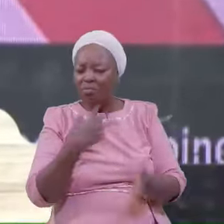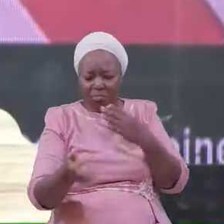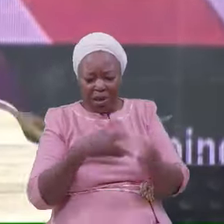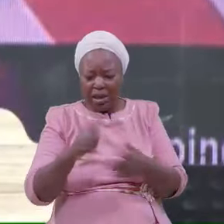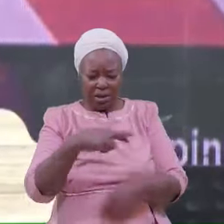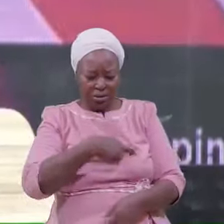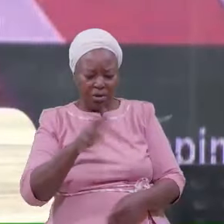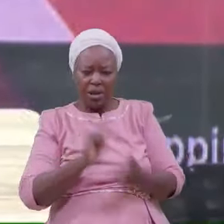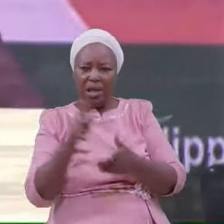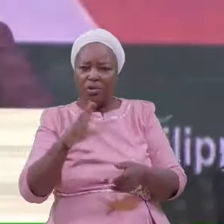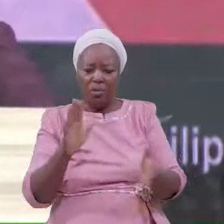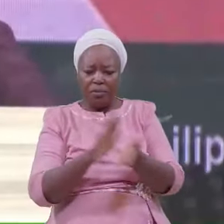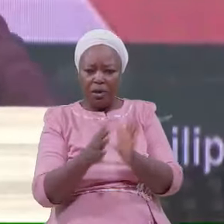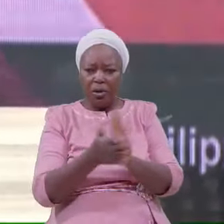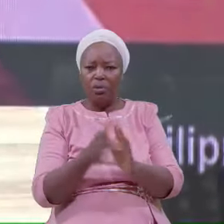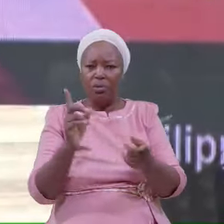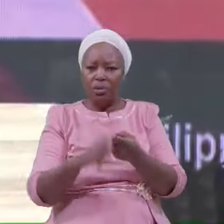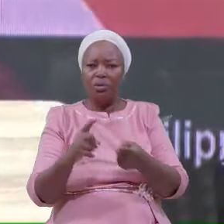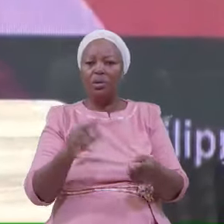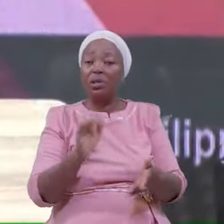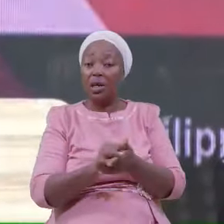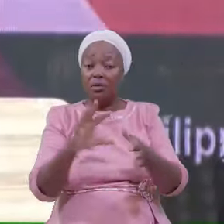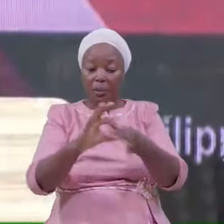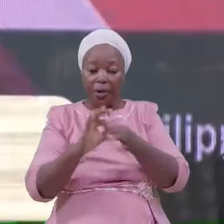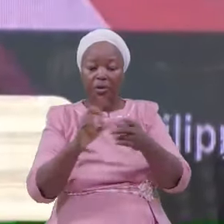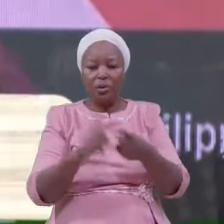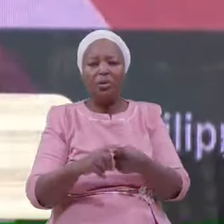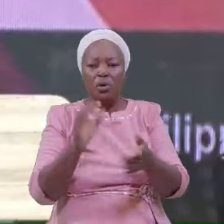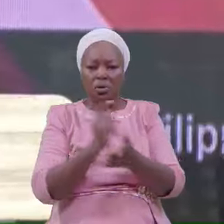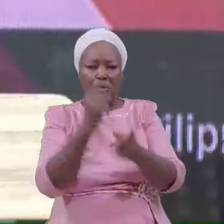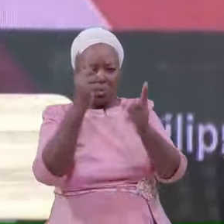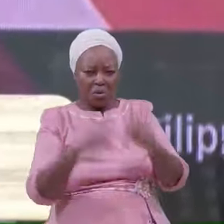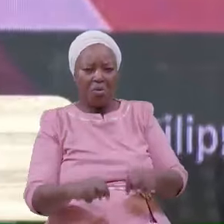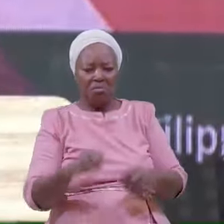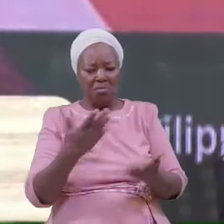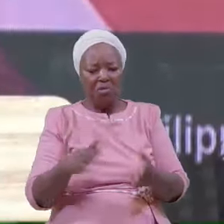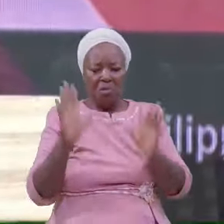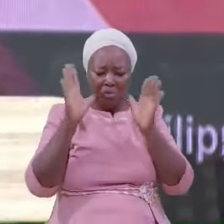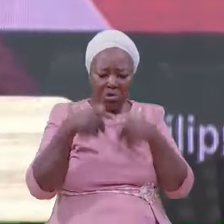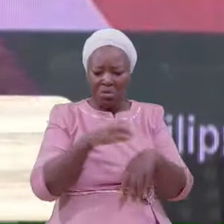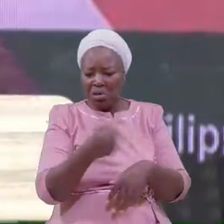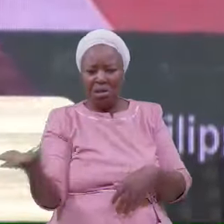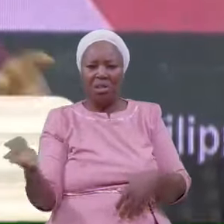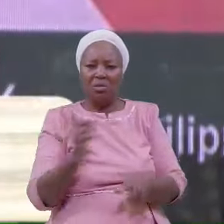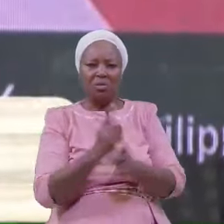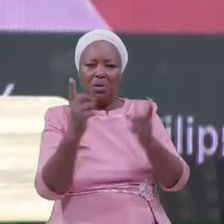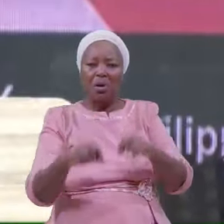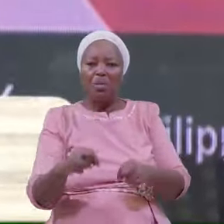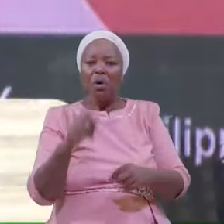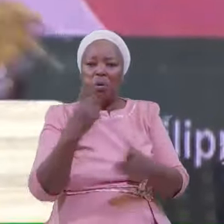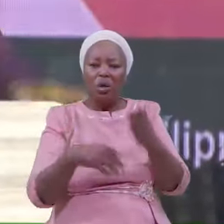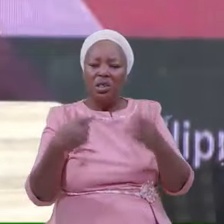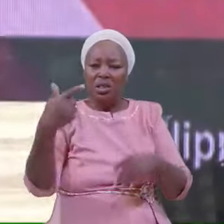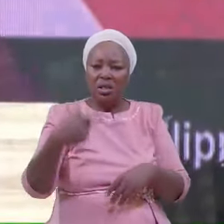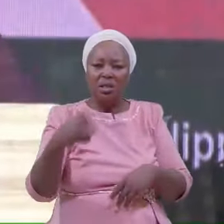Ano mang relihiyon mo na kinabibilangan, lumapit ka sa Kanya. The Gentiles' perception of God in